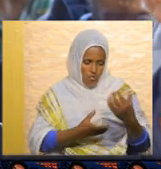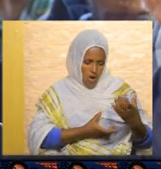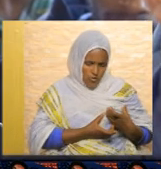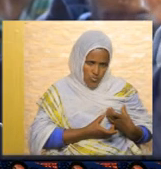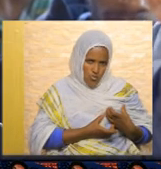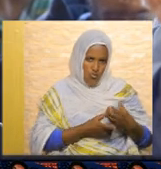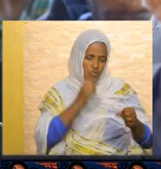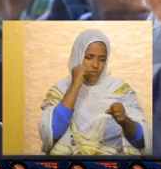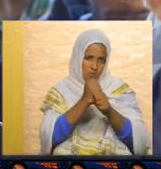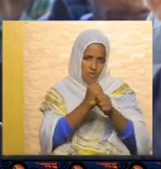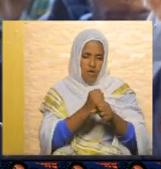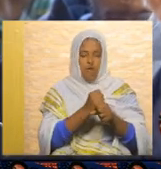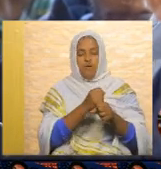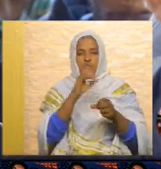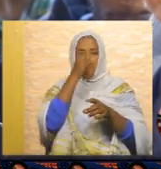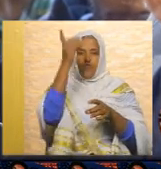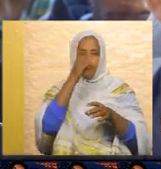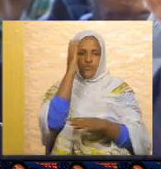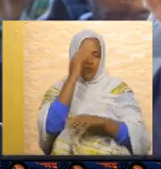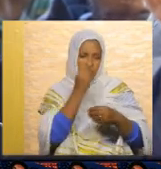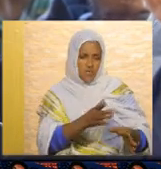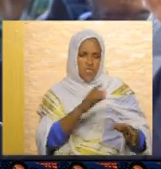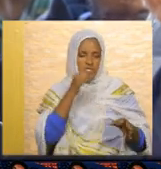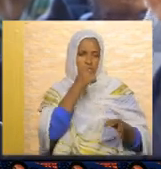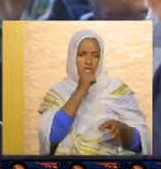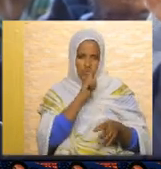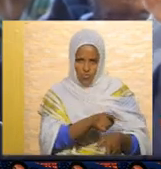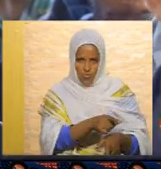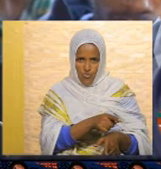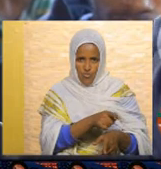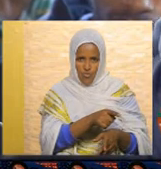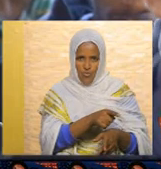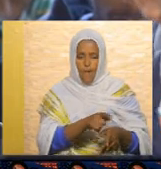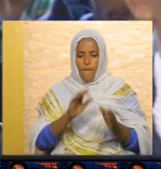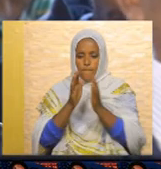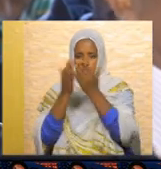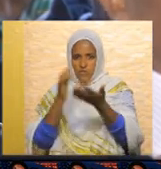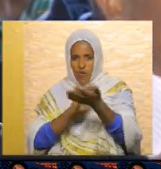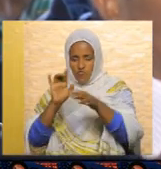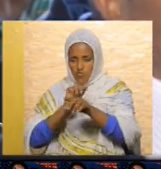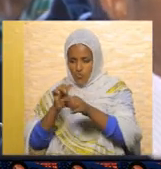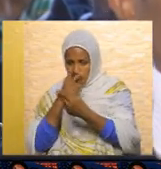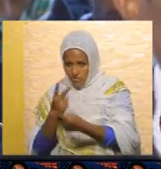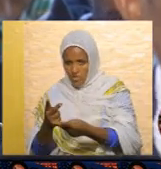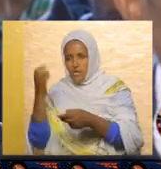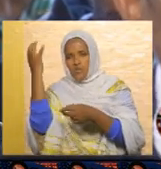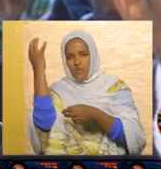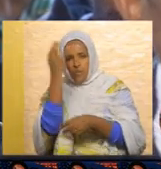አጥብቶ የማሳደግ ስራ የሴት ነው በተፈጥሮም እግዚአብሔር የሰጣቸው። በመጽሐፍ ቅዱስም እንደምናየው